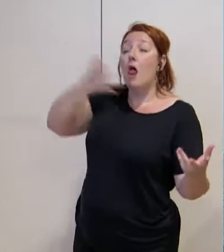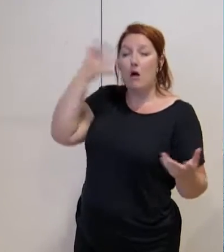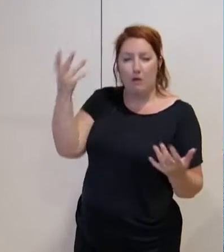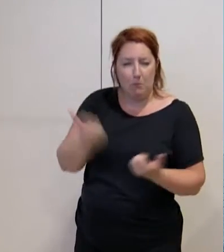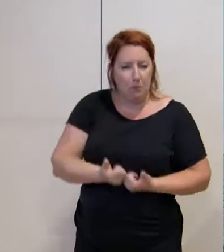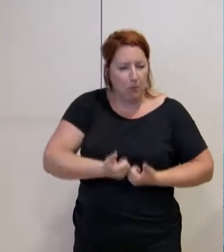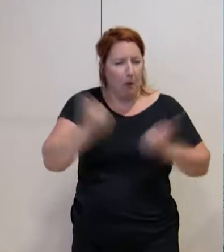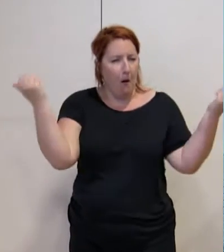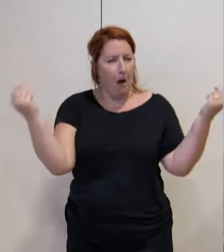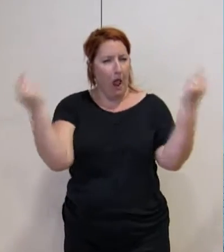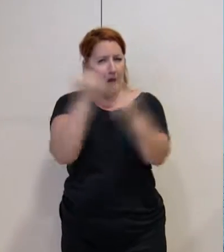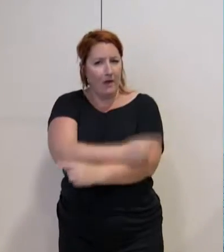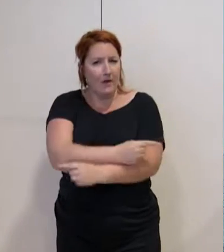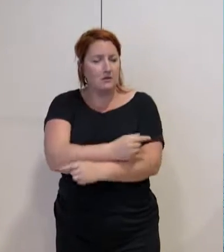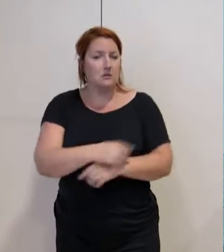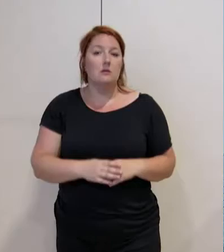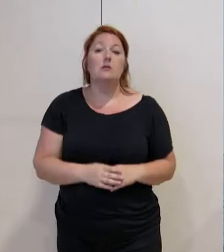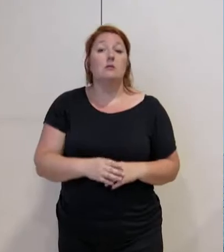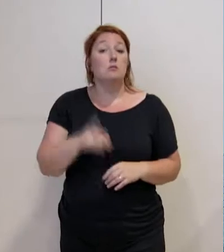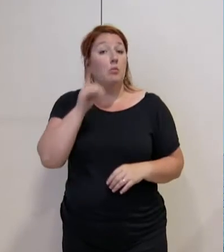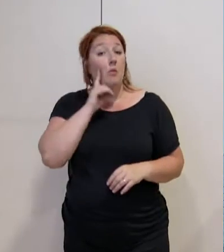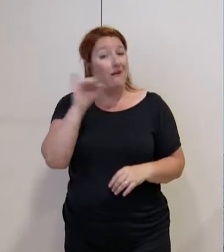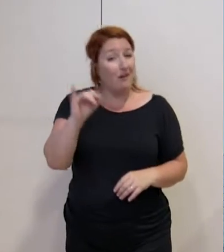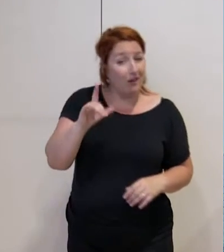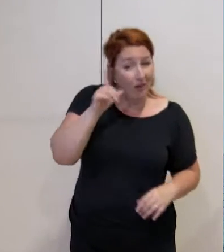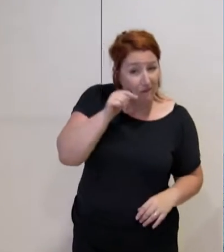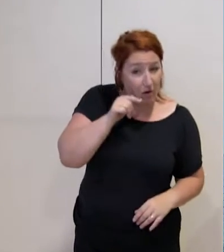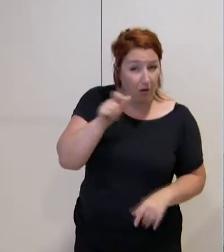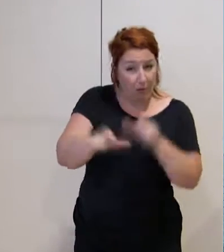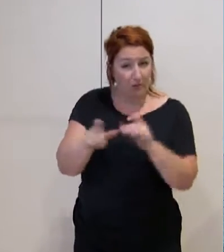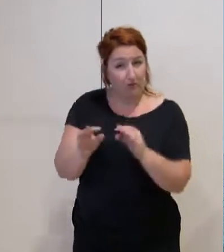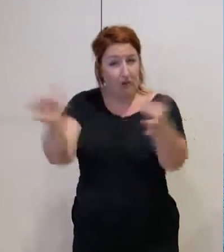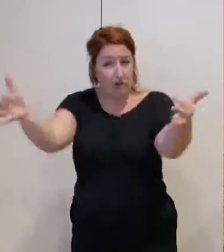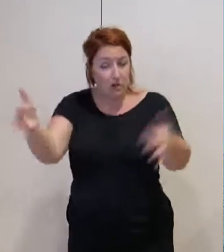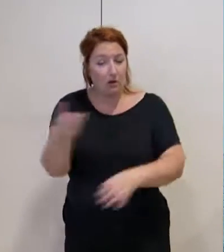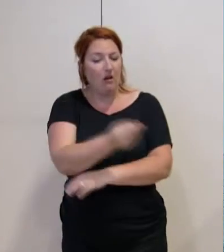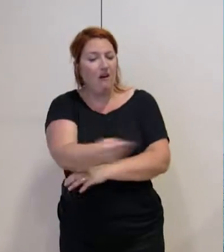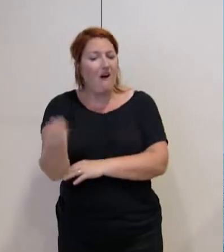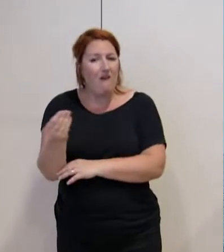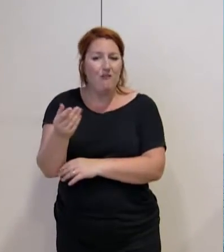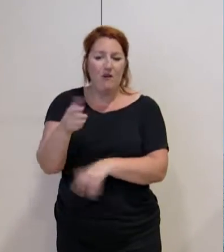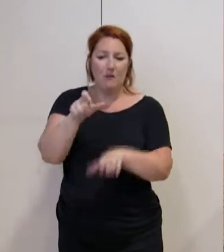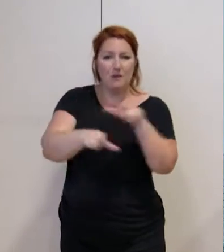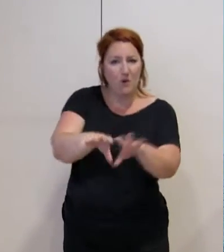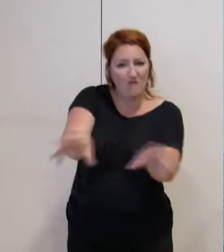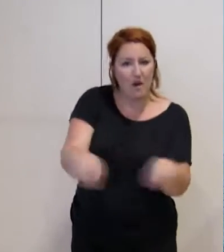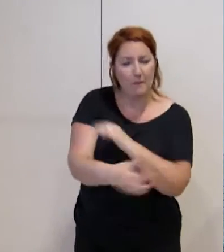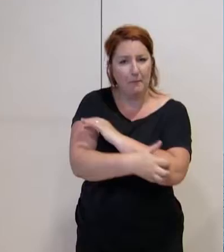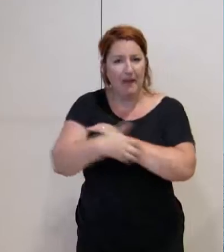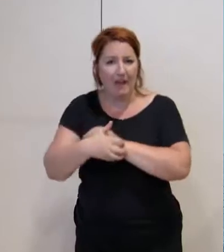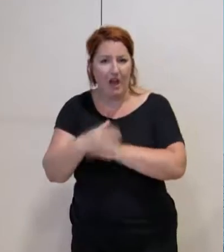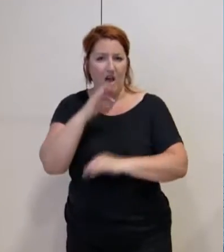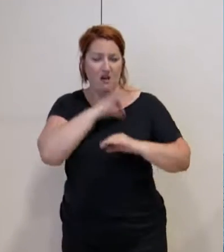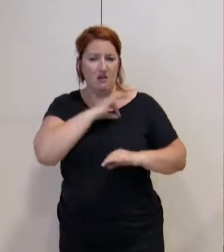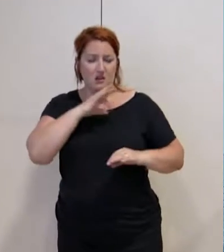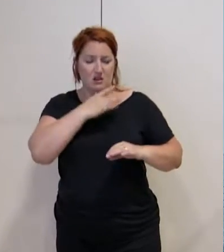actuels. Parce qu'il ne demande d'efforts qu'aux plus fragiles, les enfants et les familles précaires, premiers bénéficiaires de la santé scolaire, les ménages pauvres du